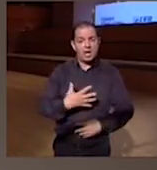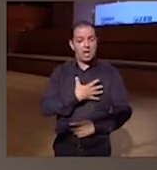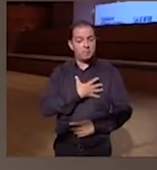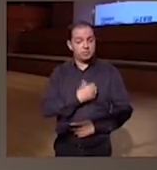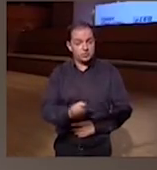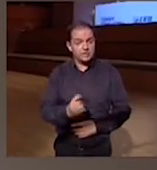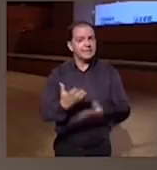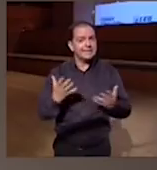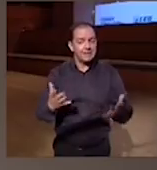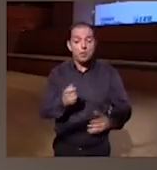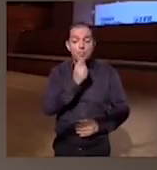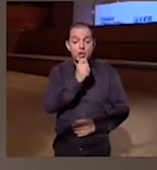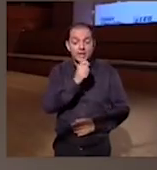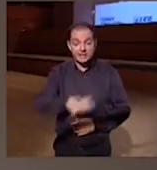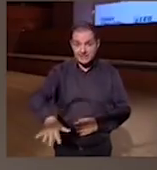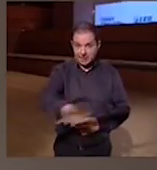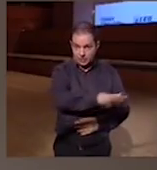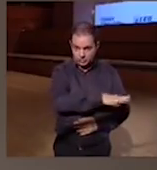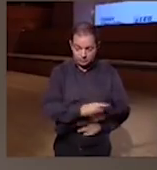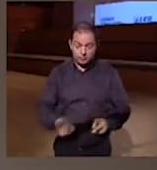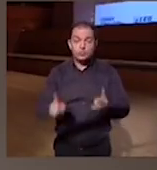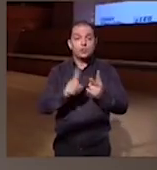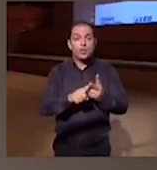η σταθερότητα, η δεύτερη είναι ο σχεδιασμός.